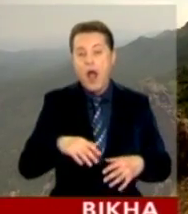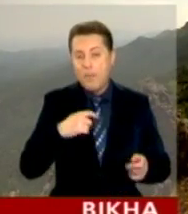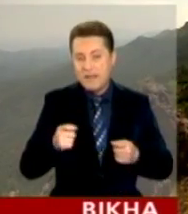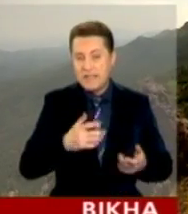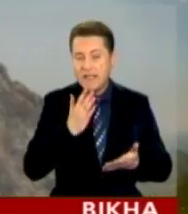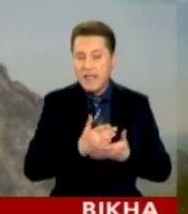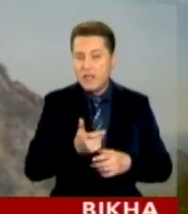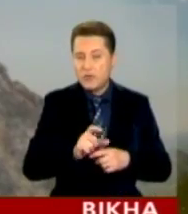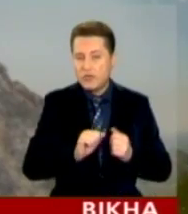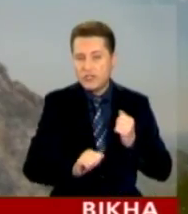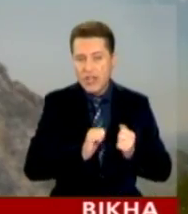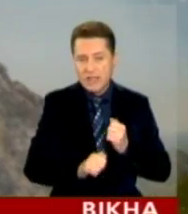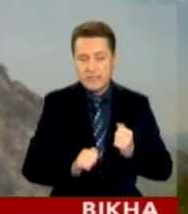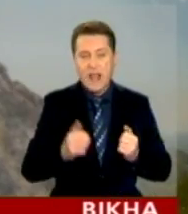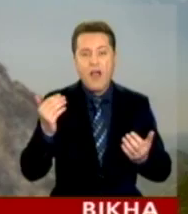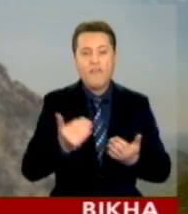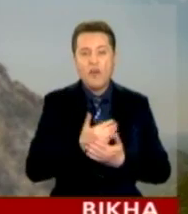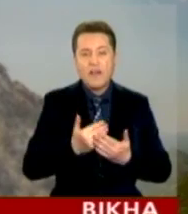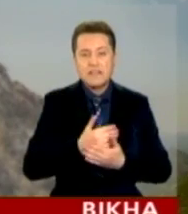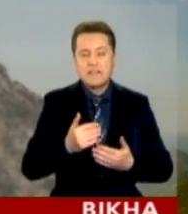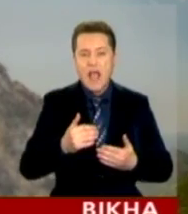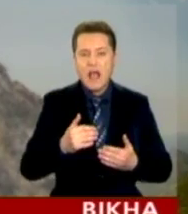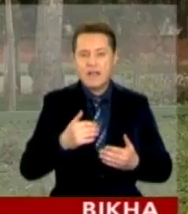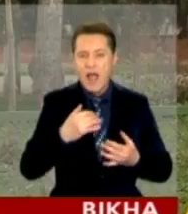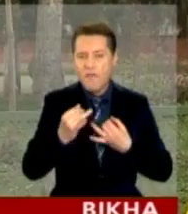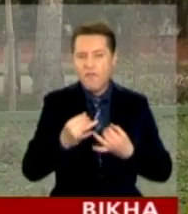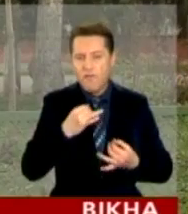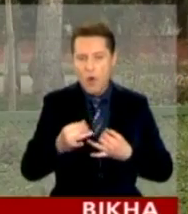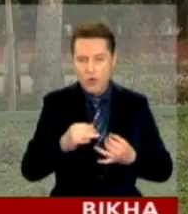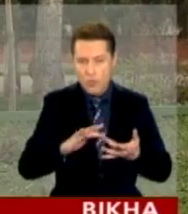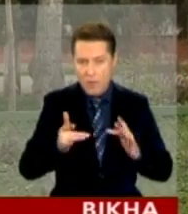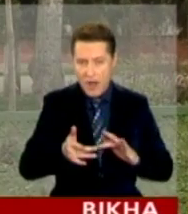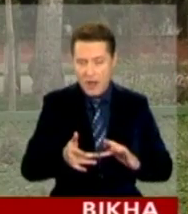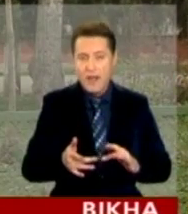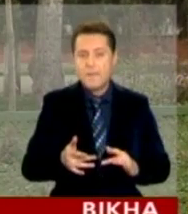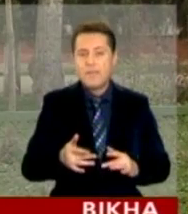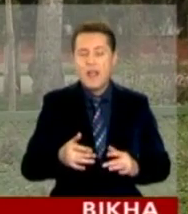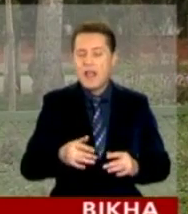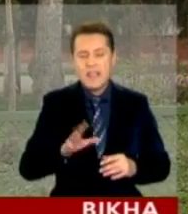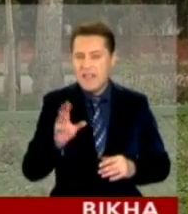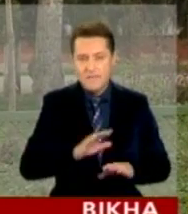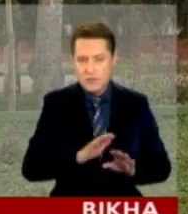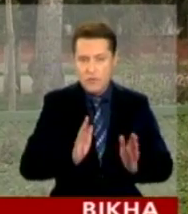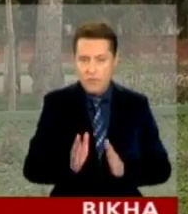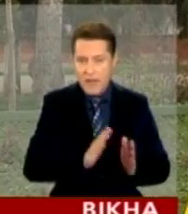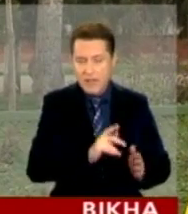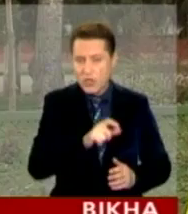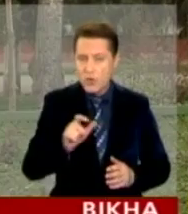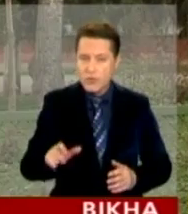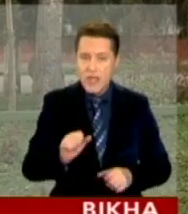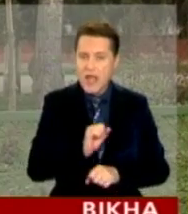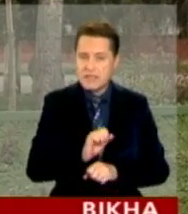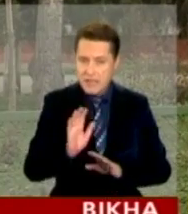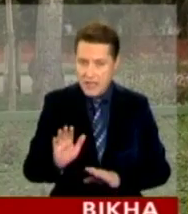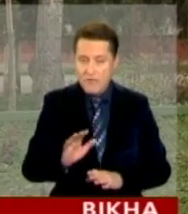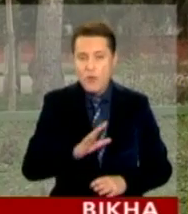дуже часто в новостях, так і на форумах, там, где люди общаются, проскальзывают сообщения, что все-таки не все в порядке. То есть людей останавливают, бывает